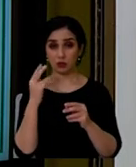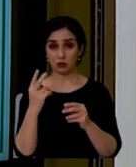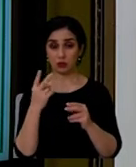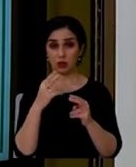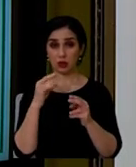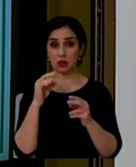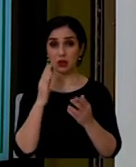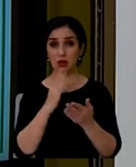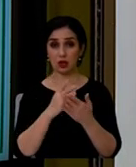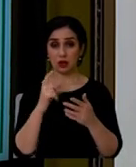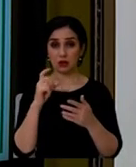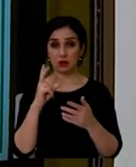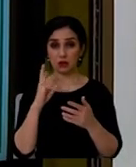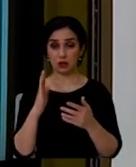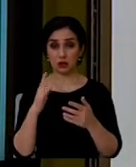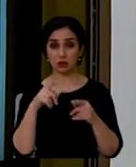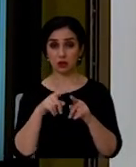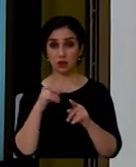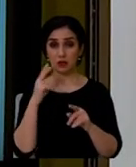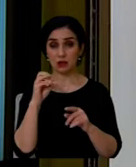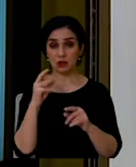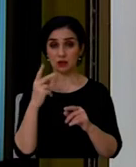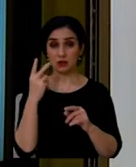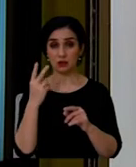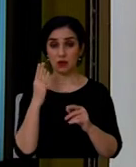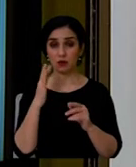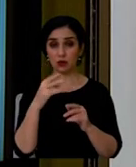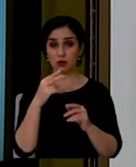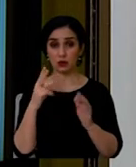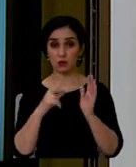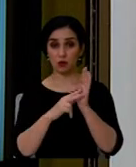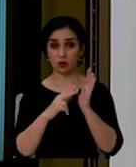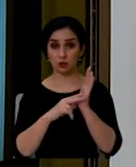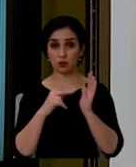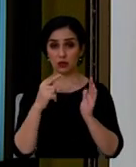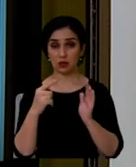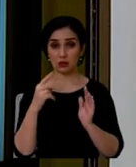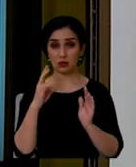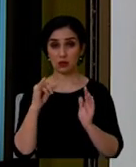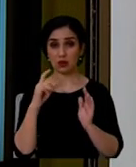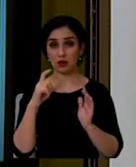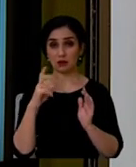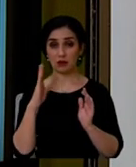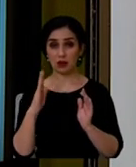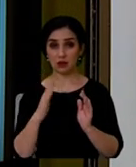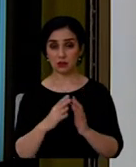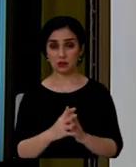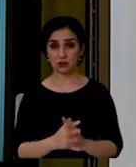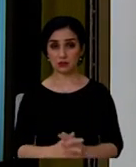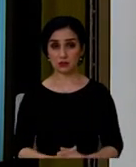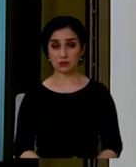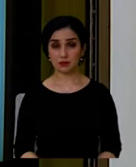1. Значит, эквивалент сульфата меди 2 будет равен 80 грамм на эквивалент.